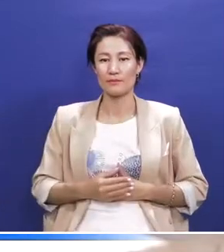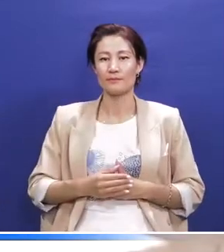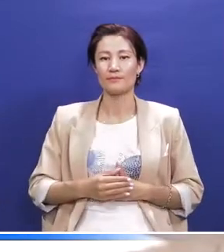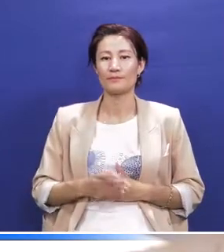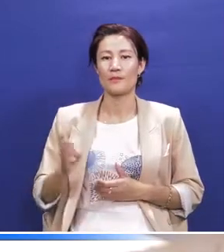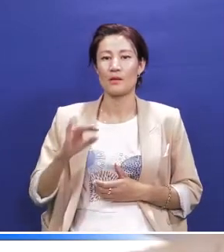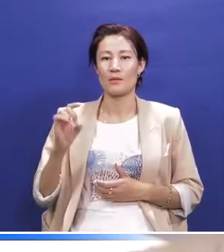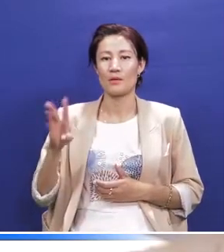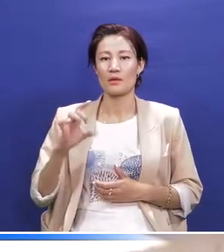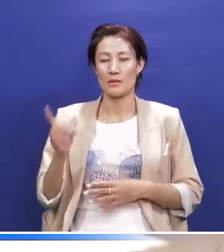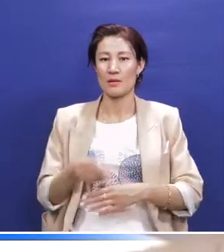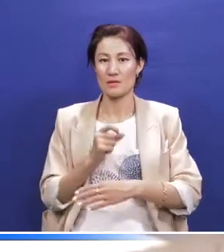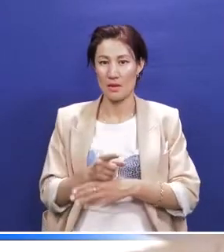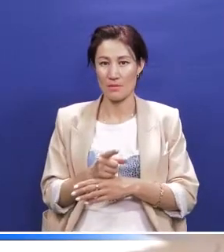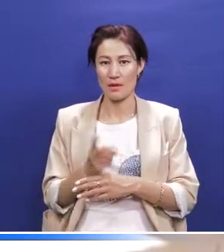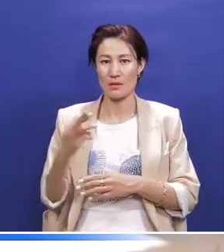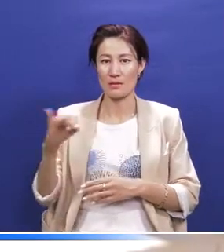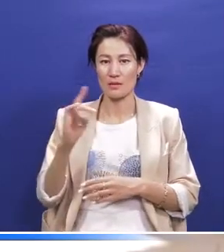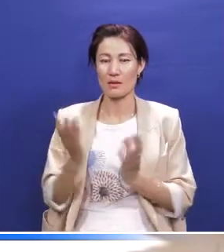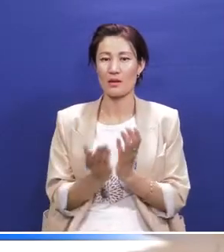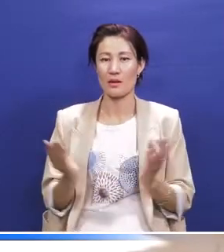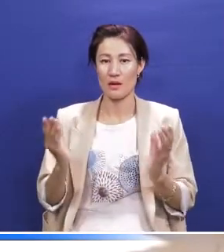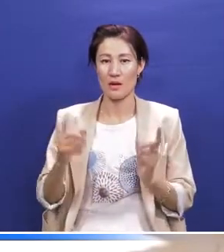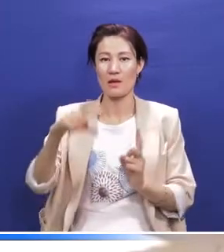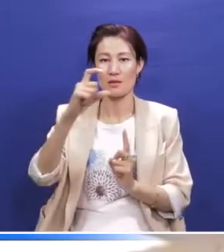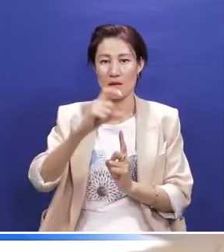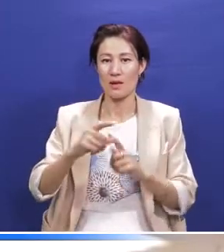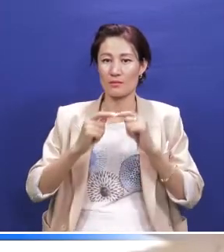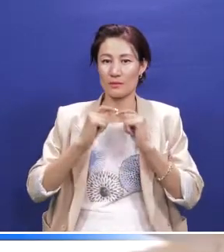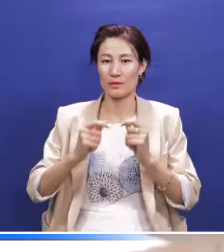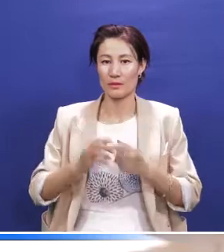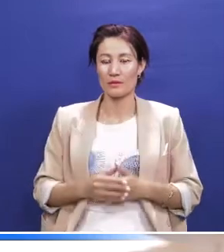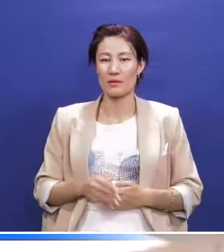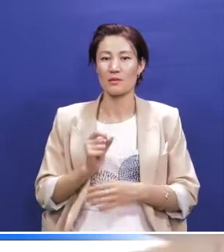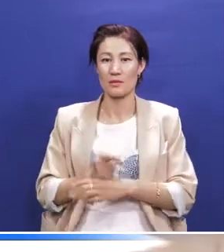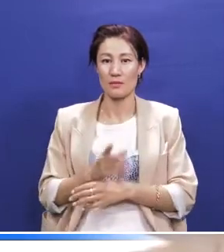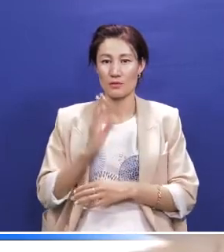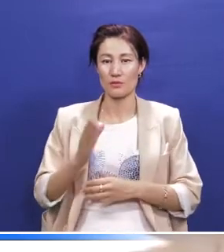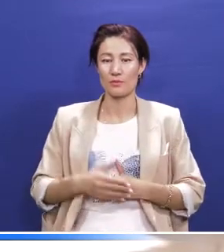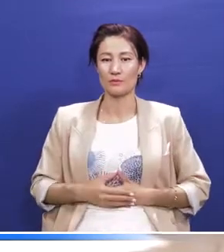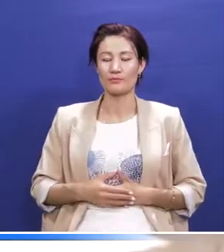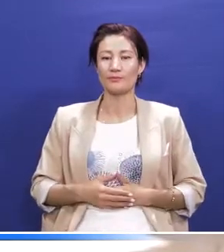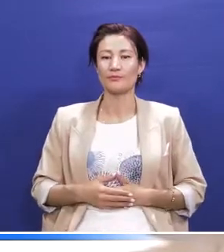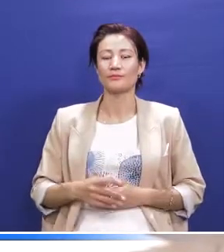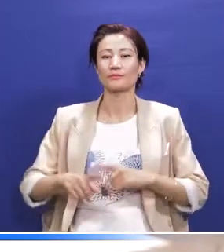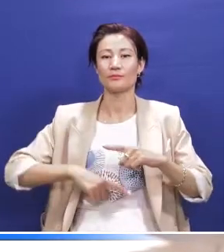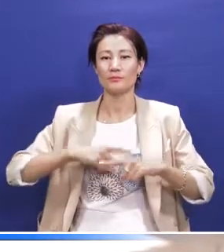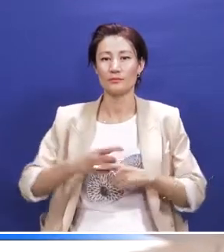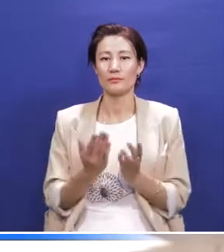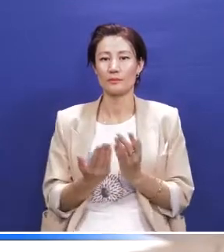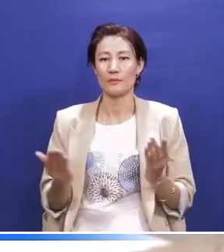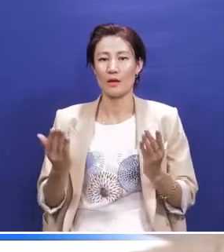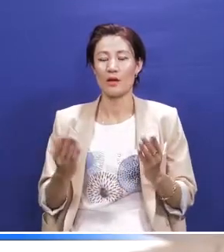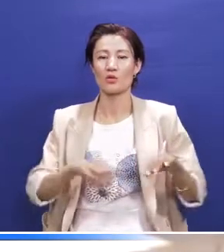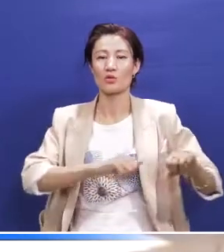Әмір Темірдің пәрменімен осы кесенеге сый ретінде табысталған. Сол уақыттан бері Тайқазанның